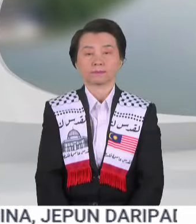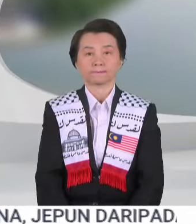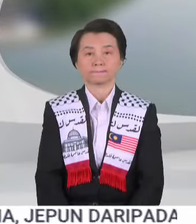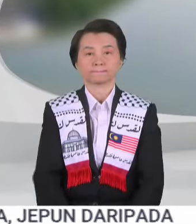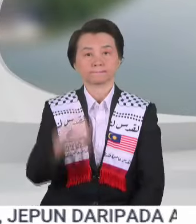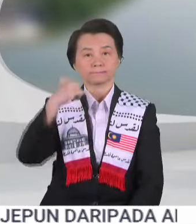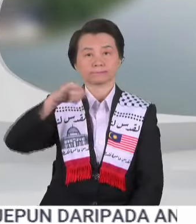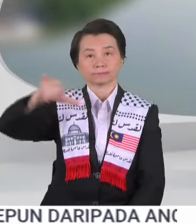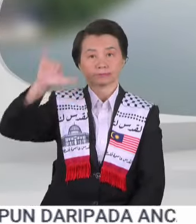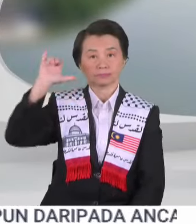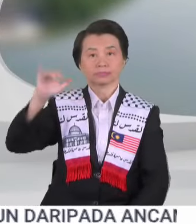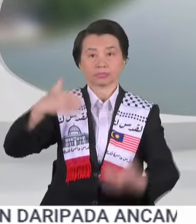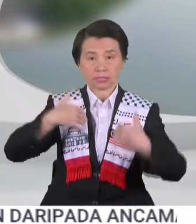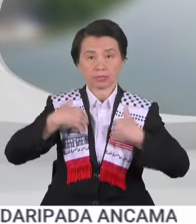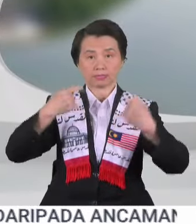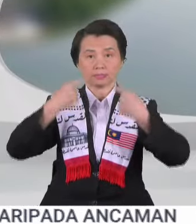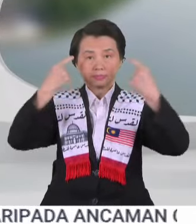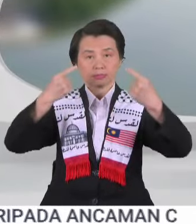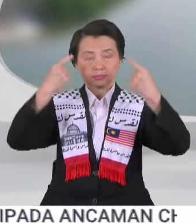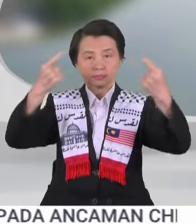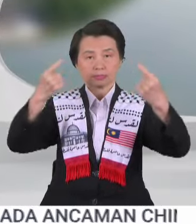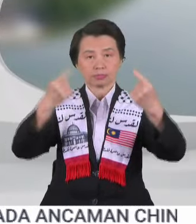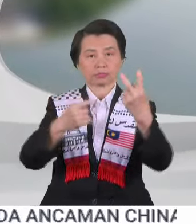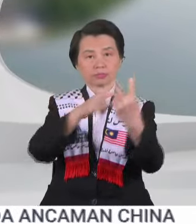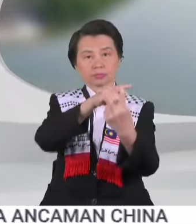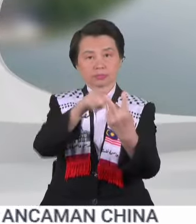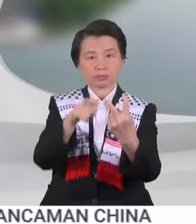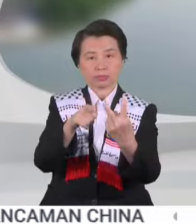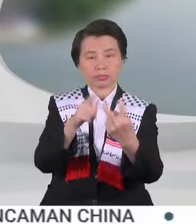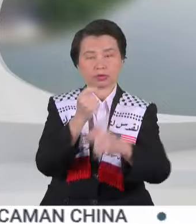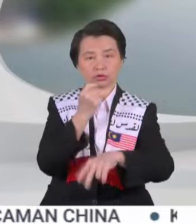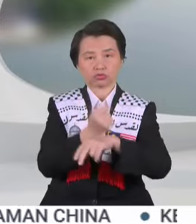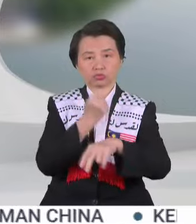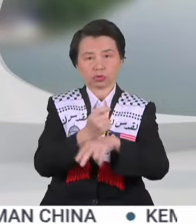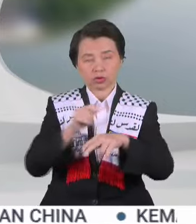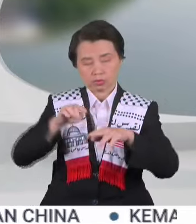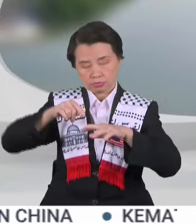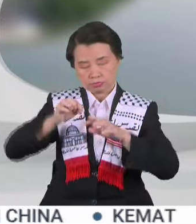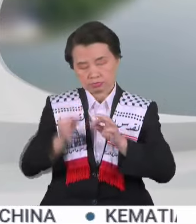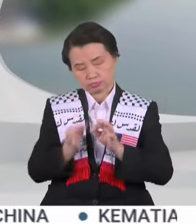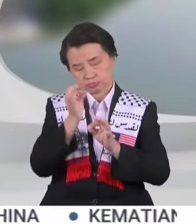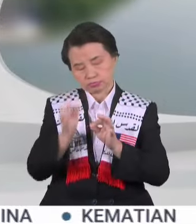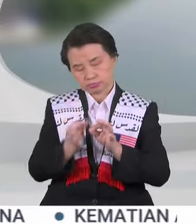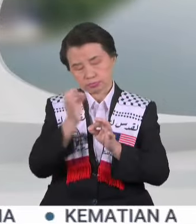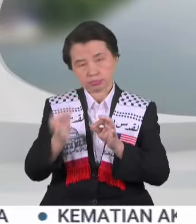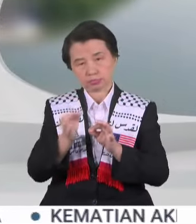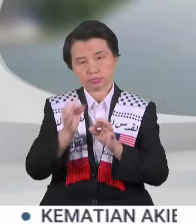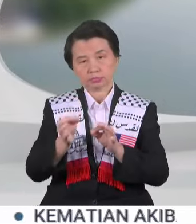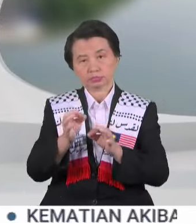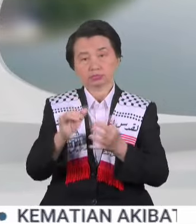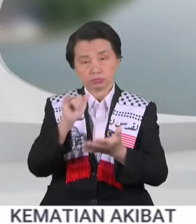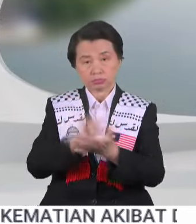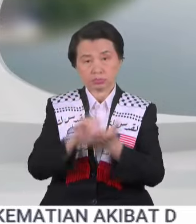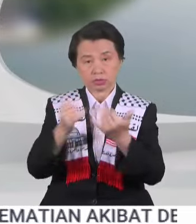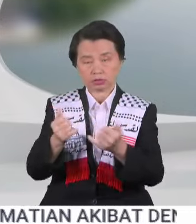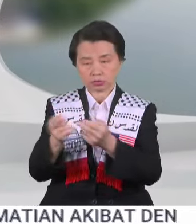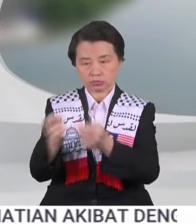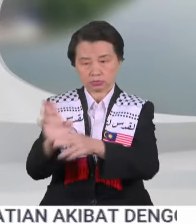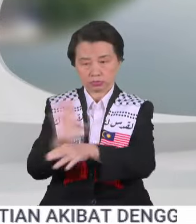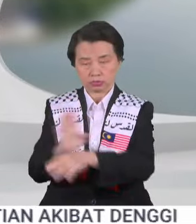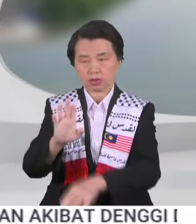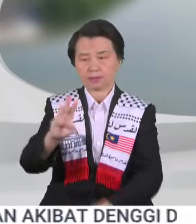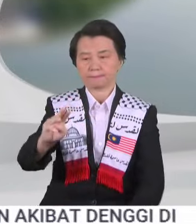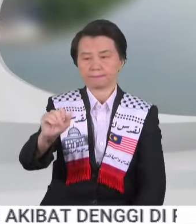Baik, semalam kami kongsikan kejayaan dua tukang jahit kelahiran Giat Mara Pinampang yang kini antara usahawan mara